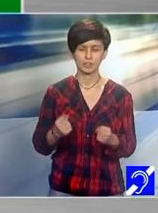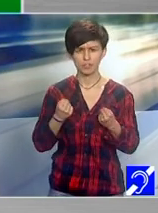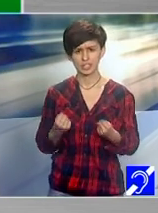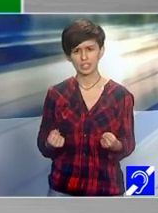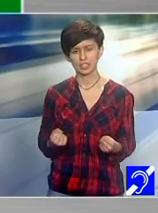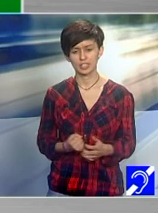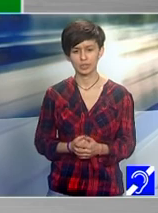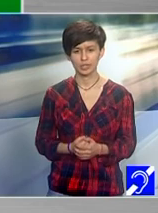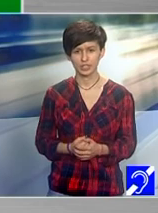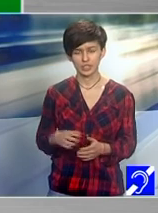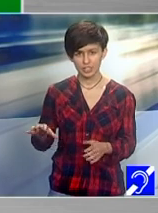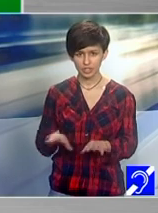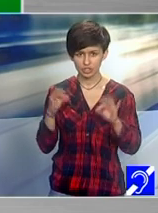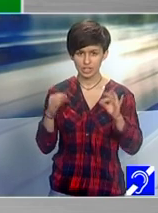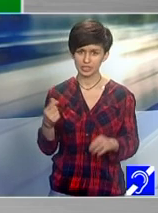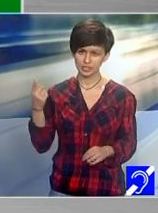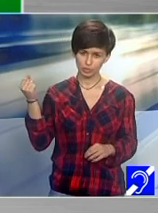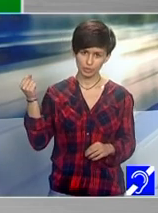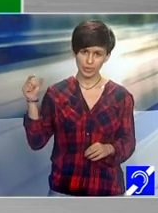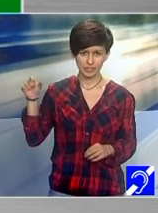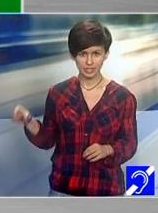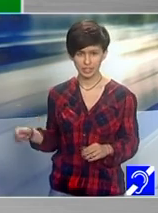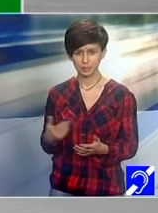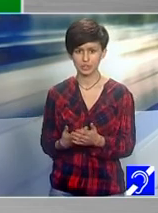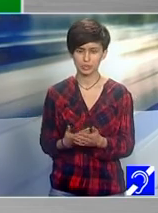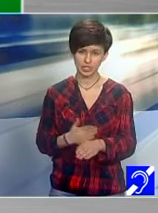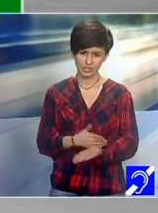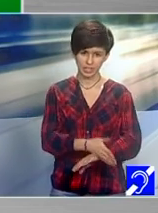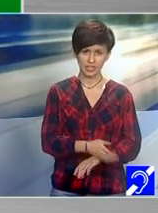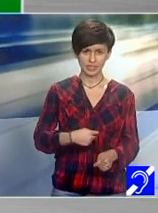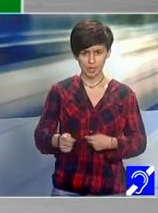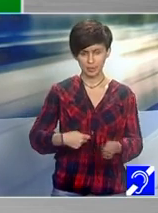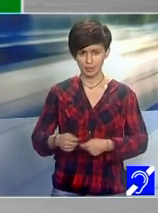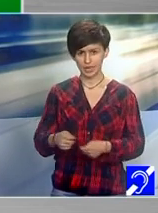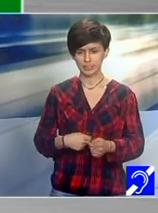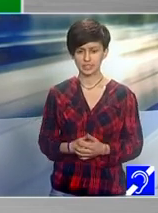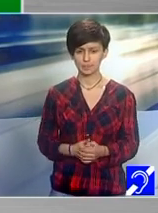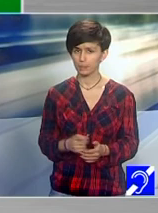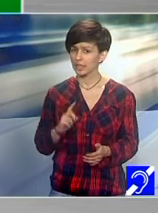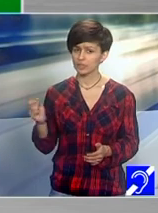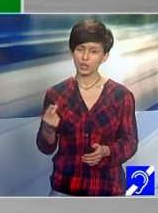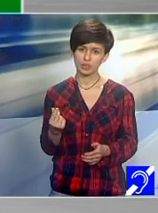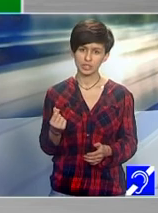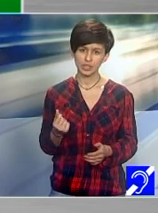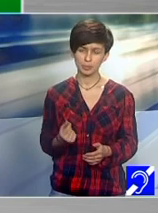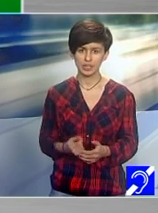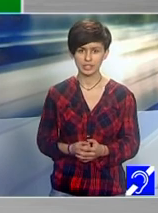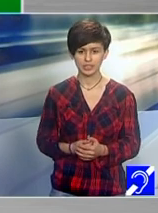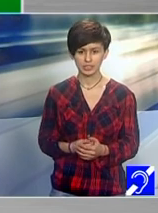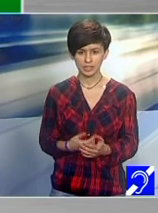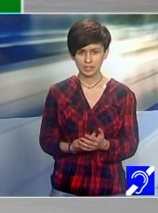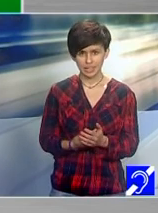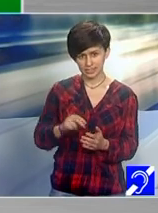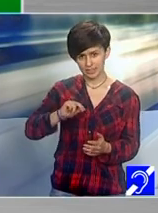un partener ca să intre pe piață, încă nu a intrat, și nu a avut banii suficienți ca să